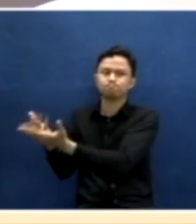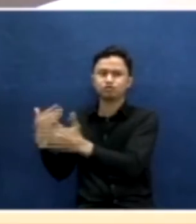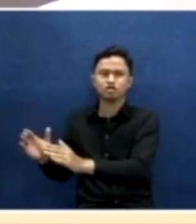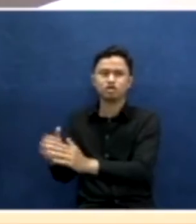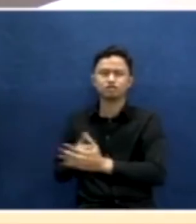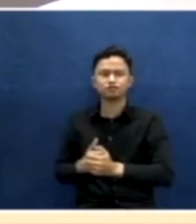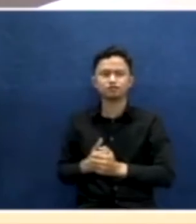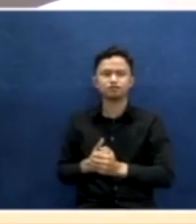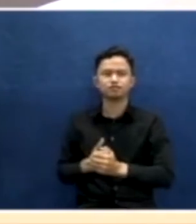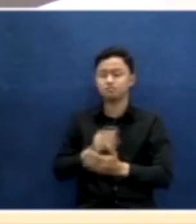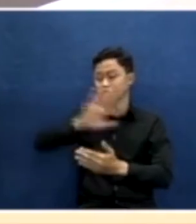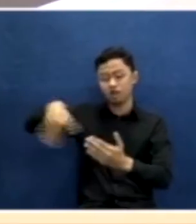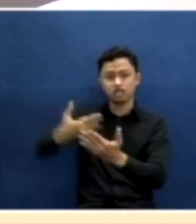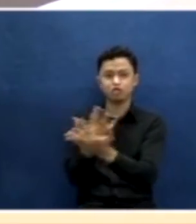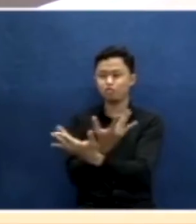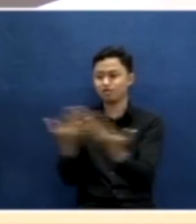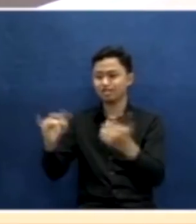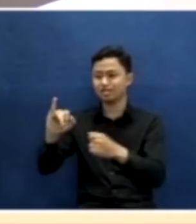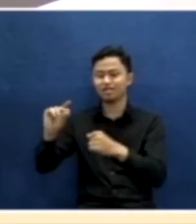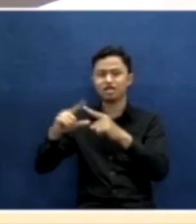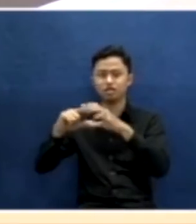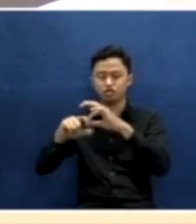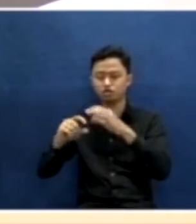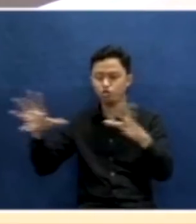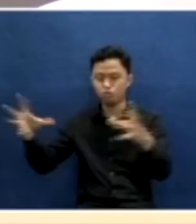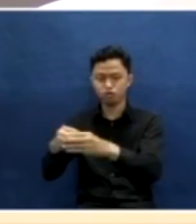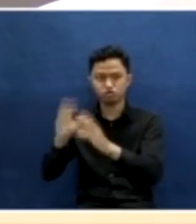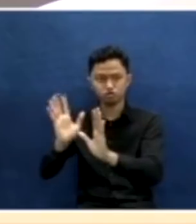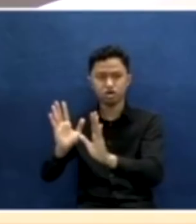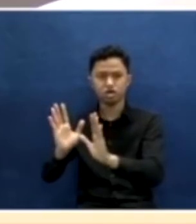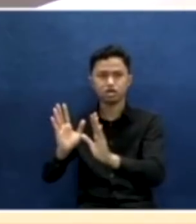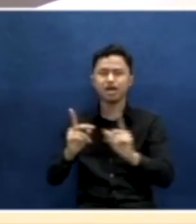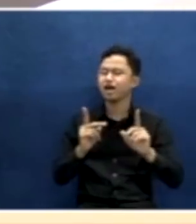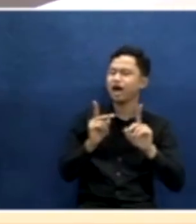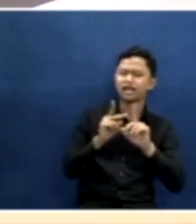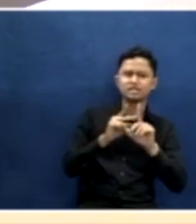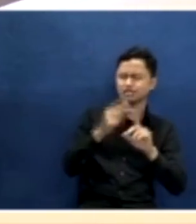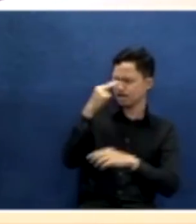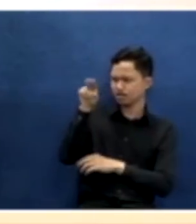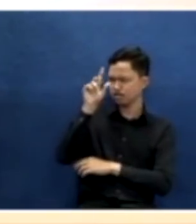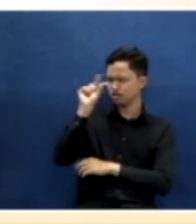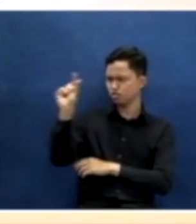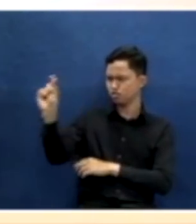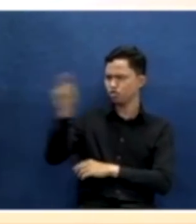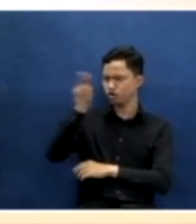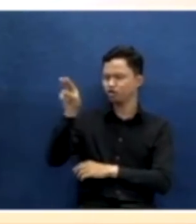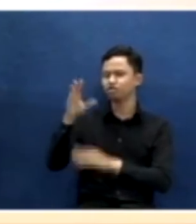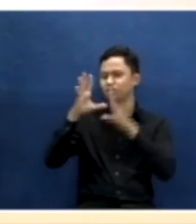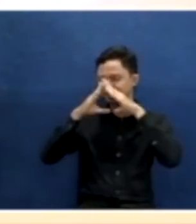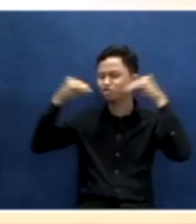itu setelah semua rakyat tidak mengumpulkan telur adjustment Yusuf dari kejauhan melihatmu tersenyum